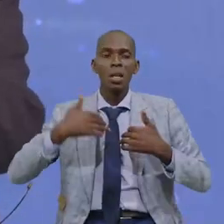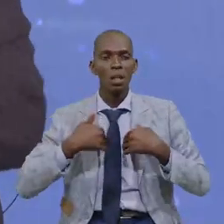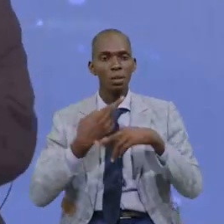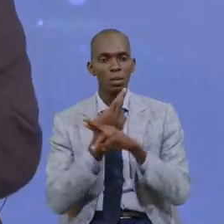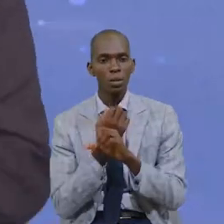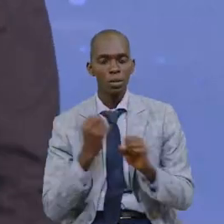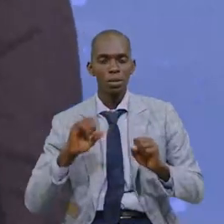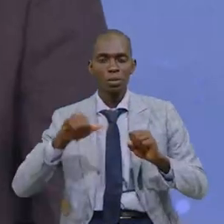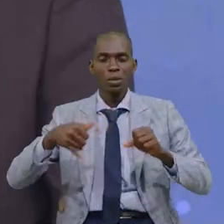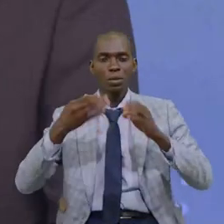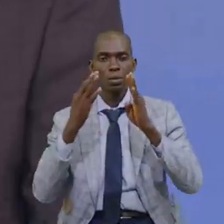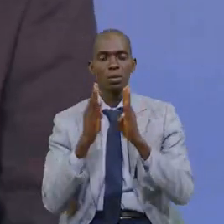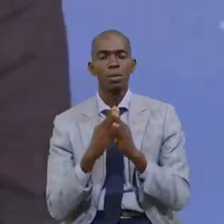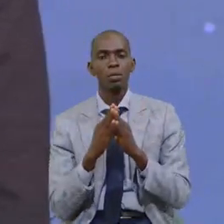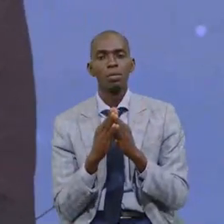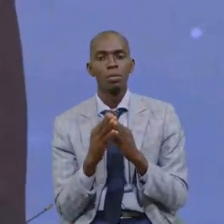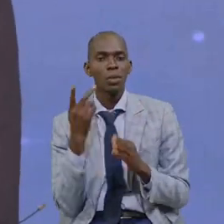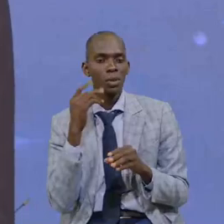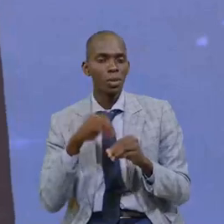rachète Jérusalem.